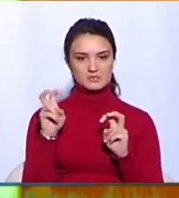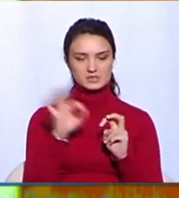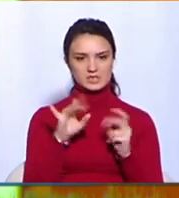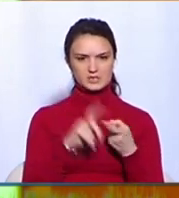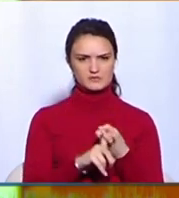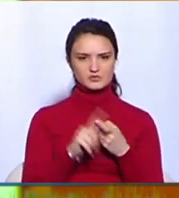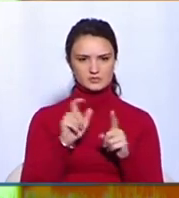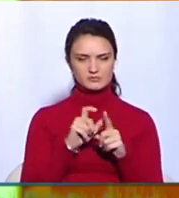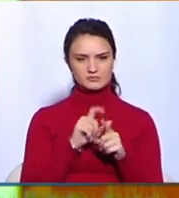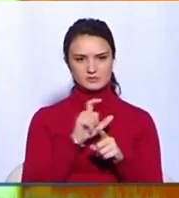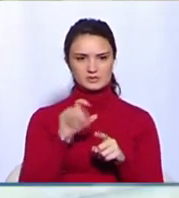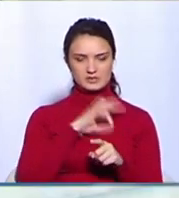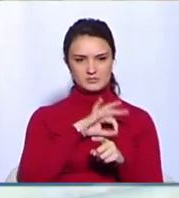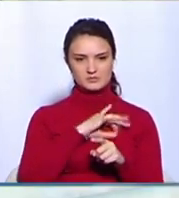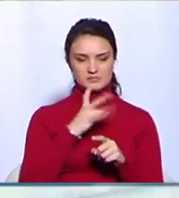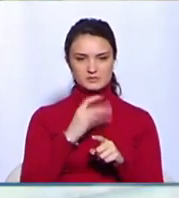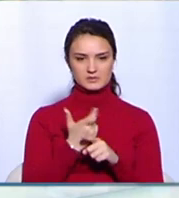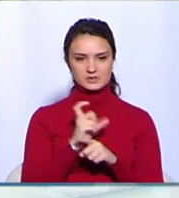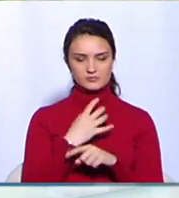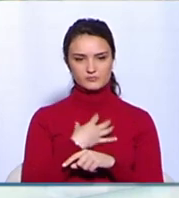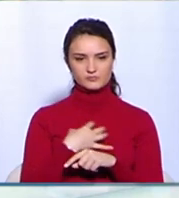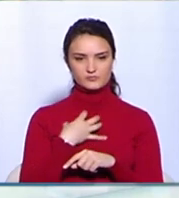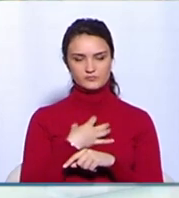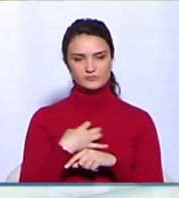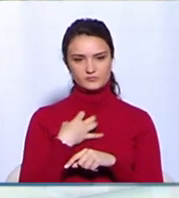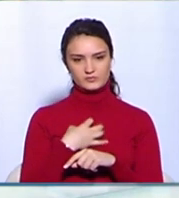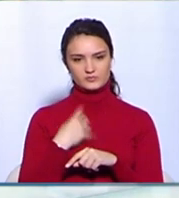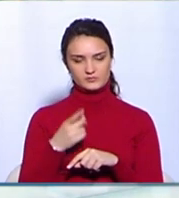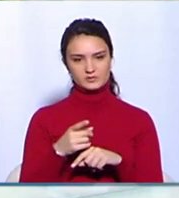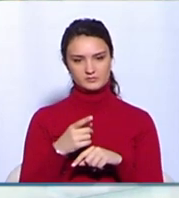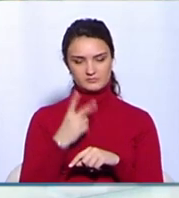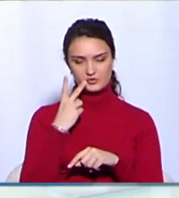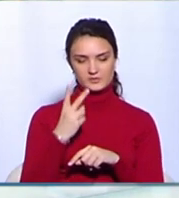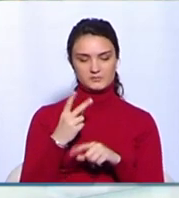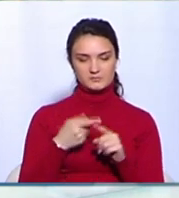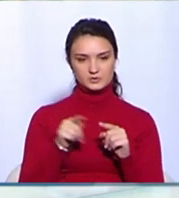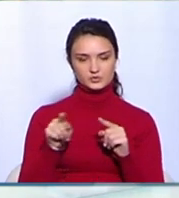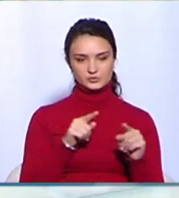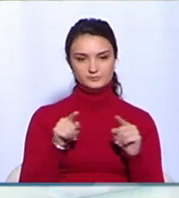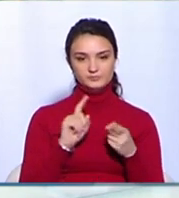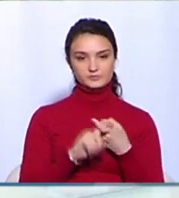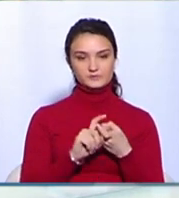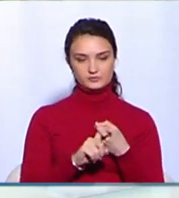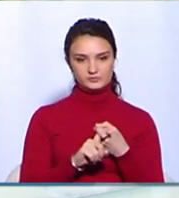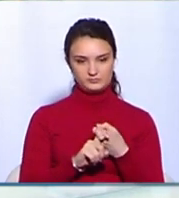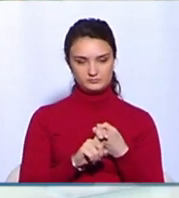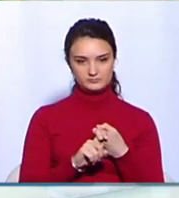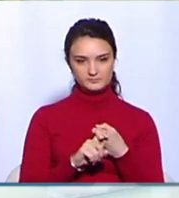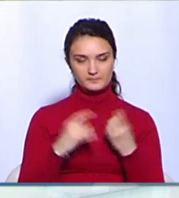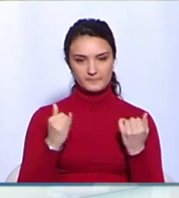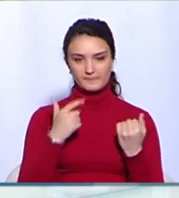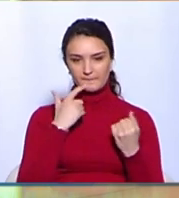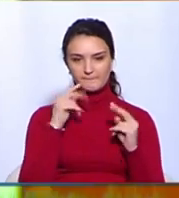კავშირში იხმარეთ ეს ფრაზები, მაგრამ ძალიან მნიშვნელოვნად მეჩვენება მათ შორის კავშირის განმტკიცება